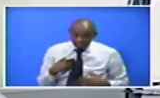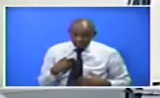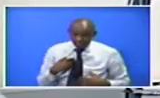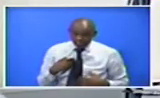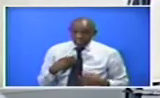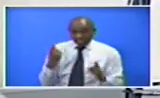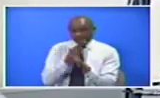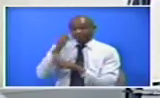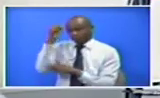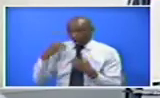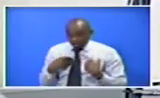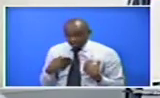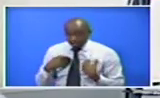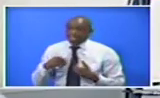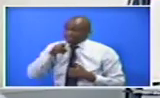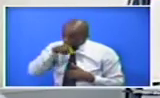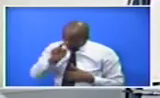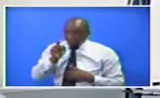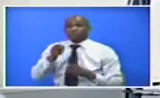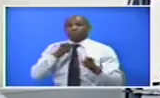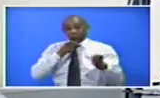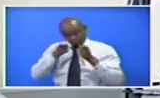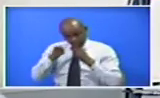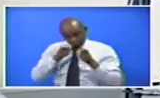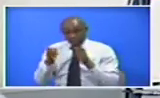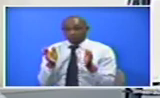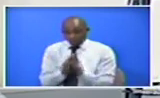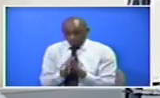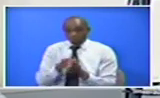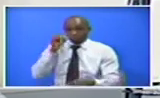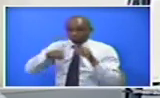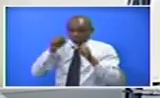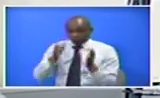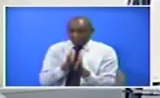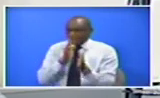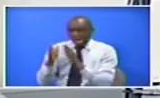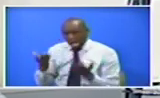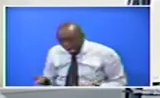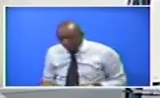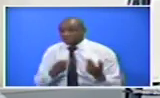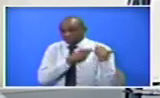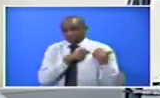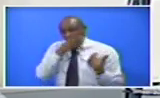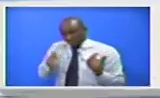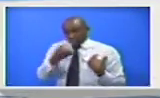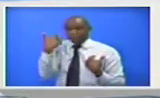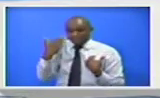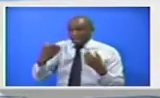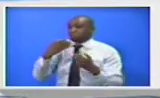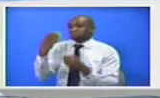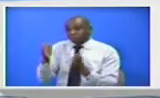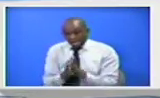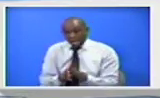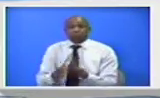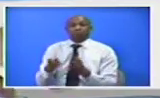vingine pia. Na unajua wao ndio walikuwa nasimamia uchaguzi. Ile hali mpangilio, kutengeneza ballot papers,